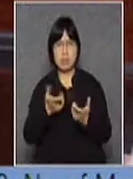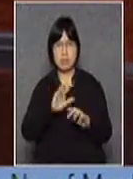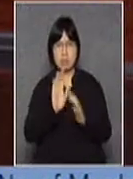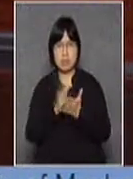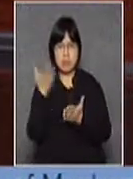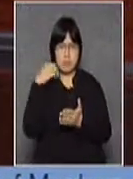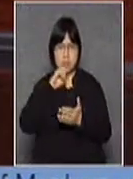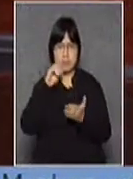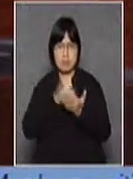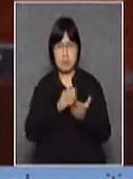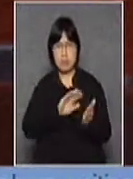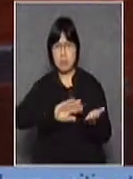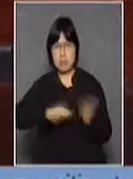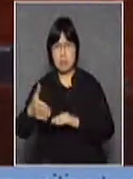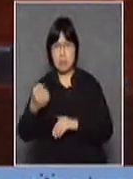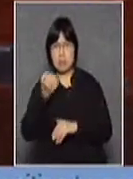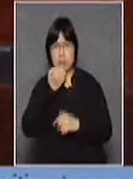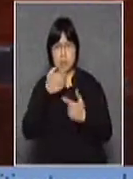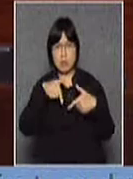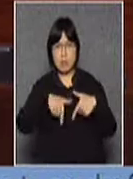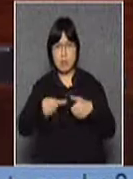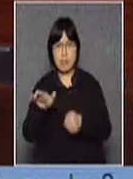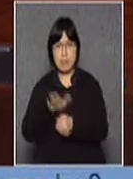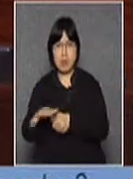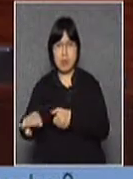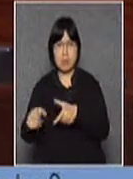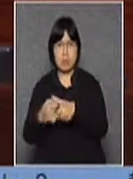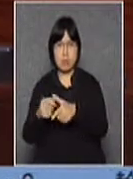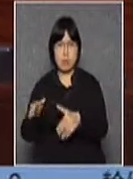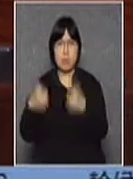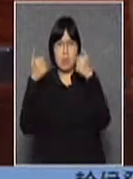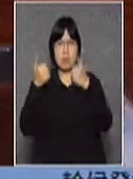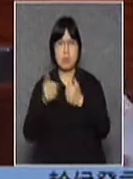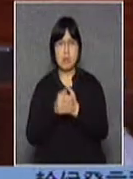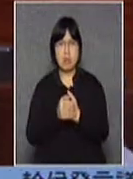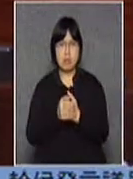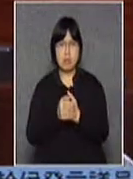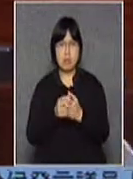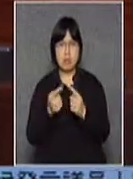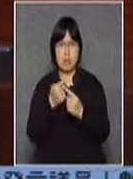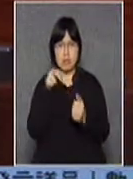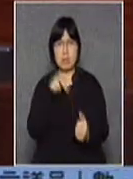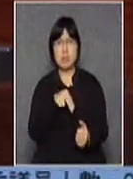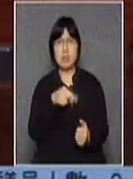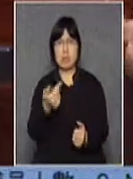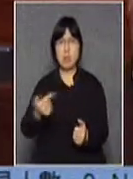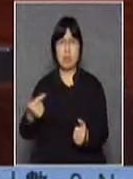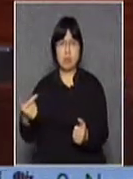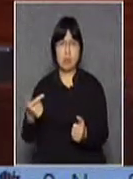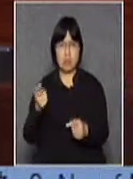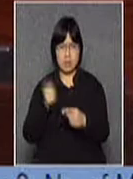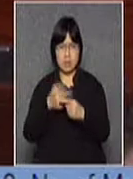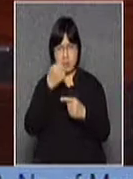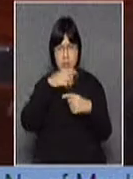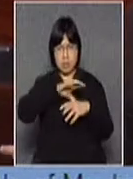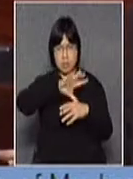西，就發展這個東南九龍崩新鴻基搵水，是吧？即係好多咧係人治嘅，但係你作為一個全港規劃